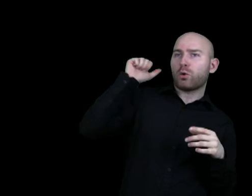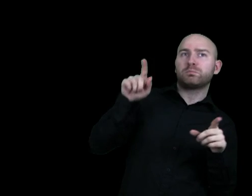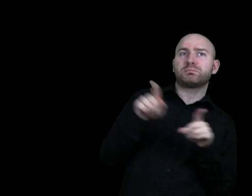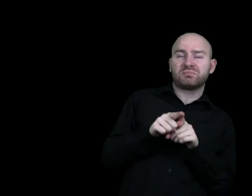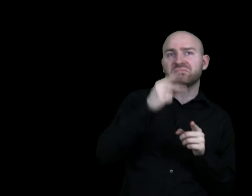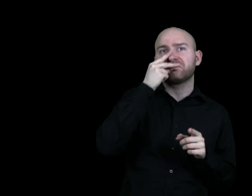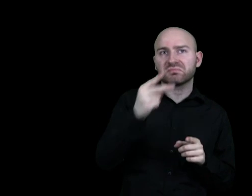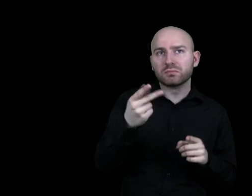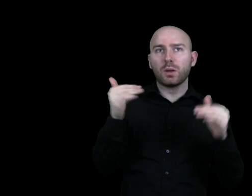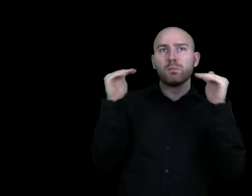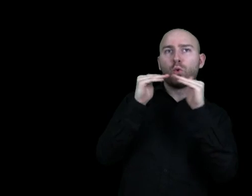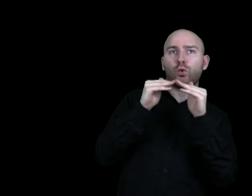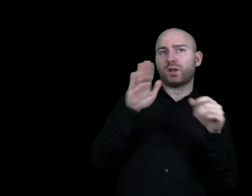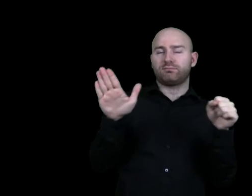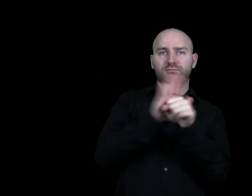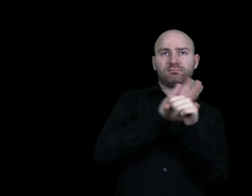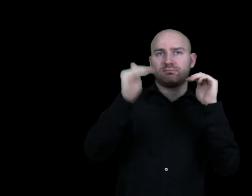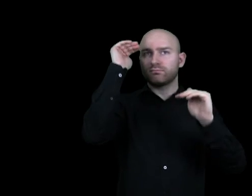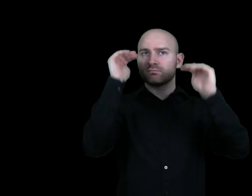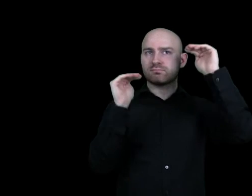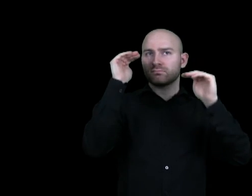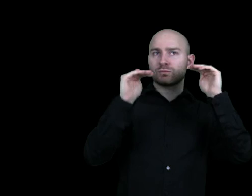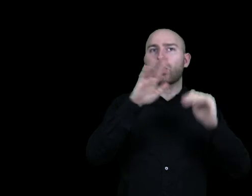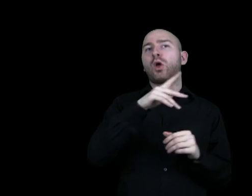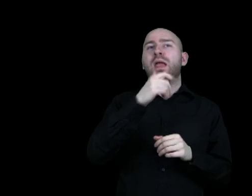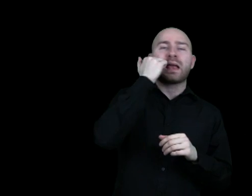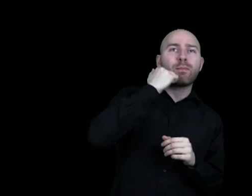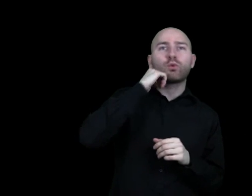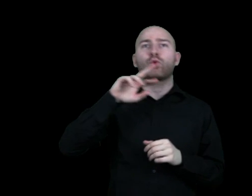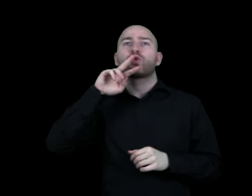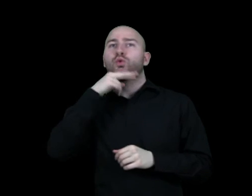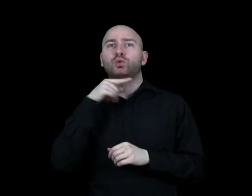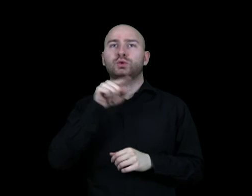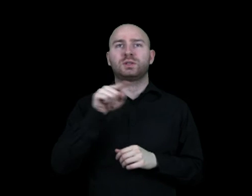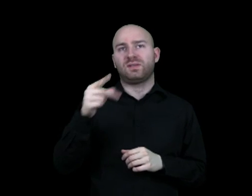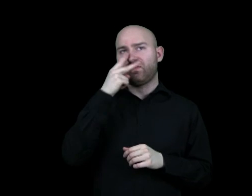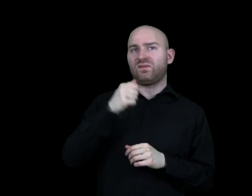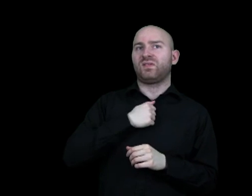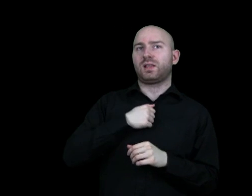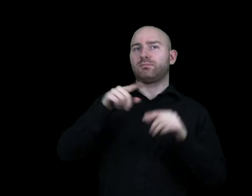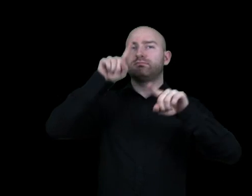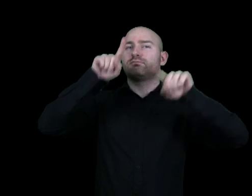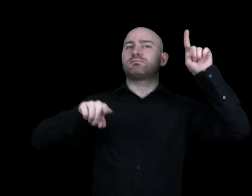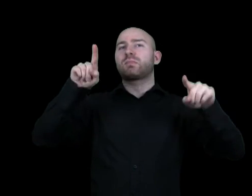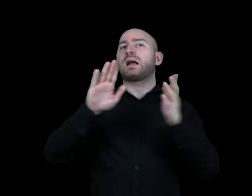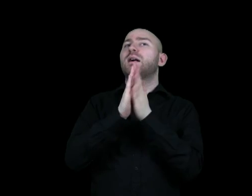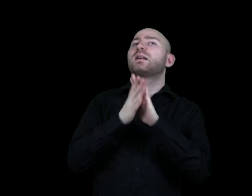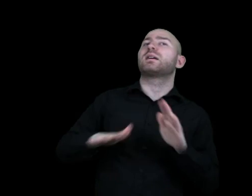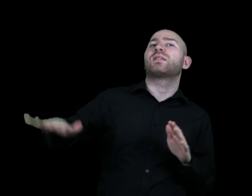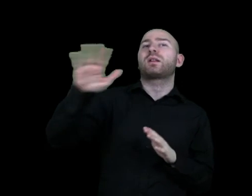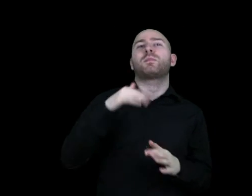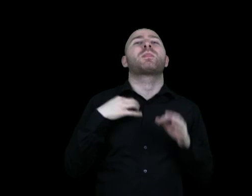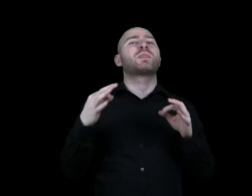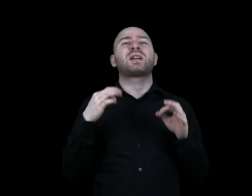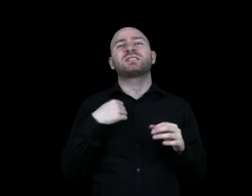wpływy z jabłek zrównają się z wpływami z gruszek. To zależy od wartości rynkowej. Skupmy się teraz na słowie